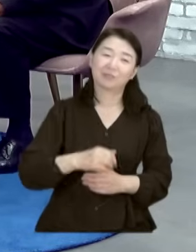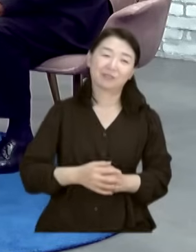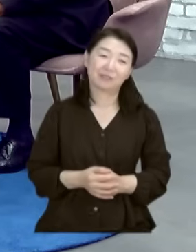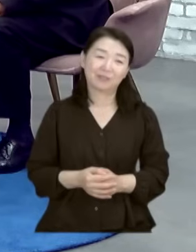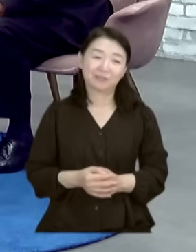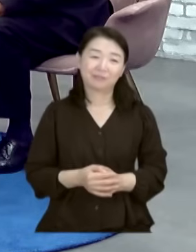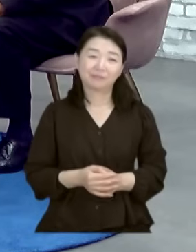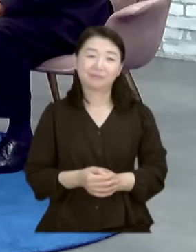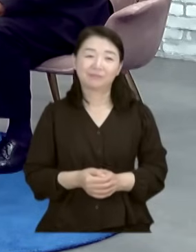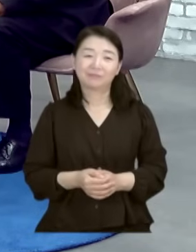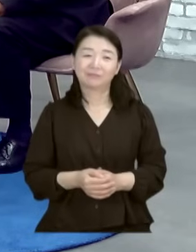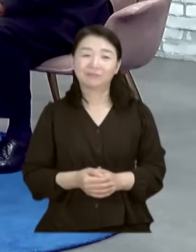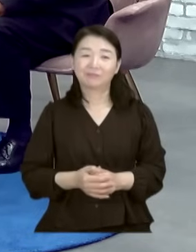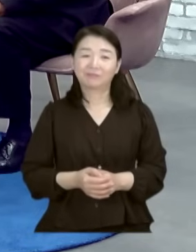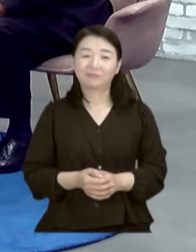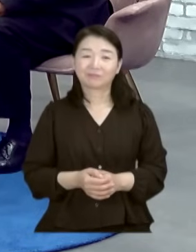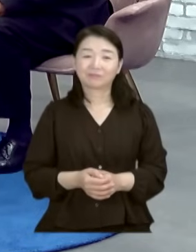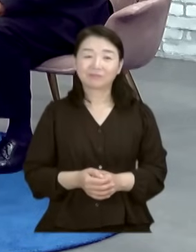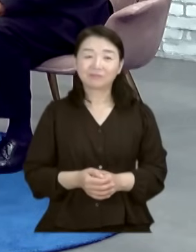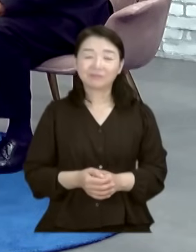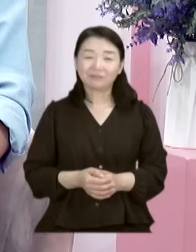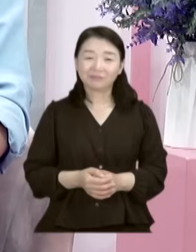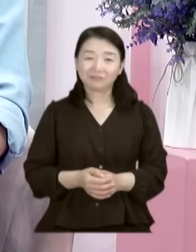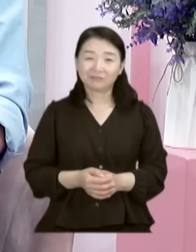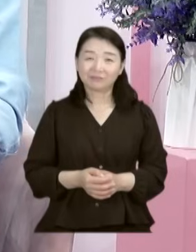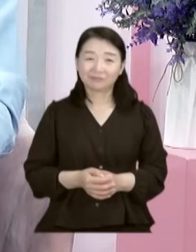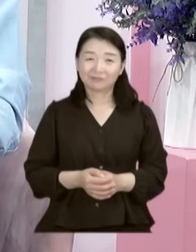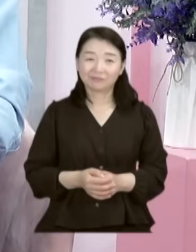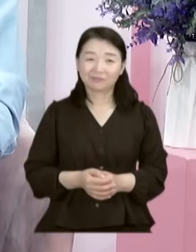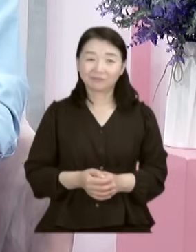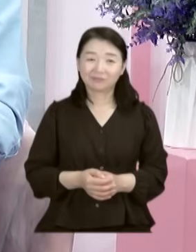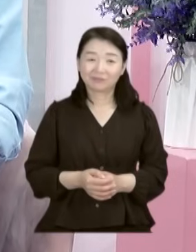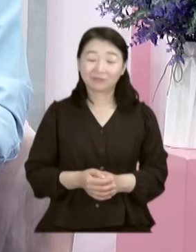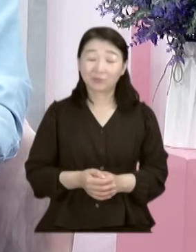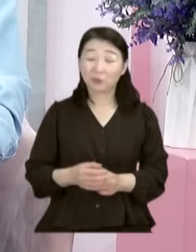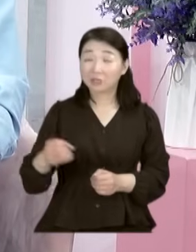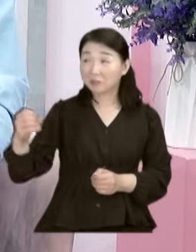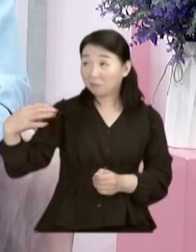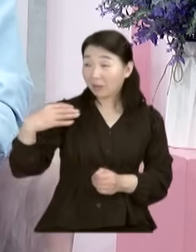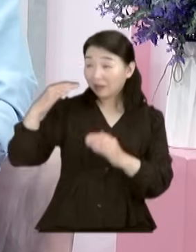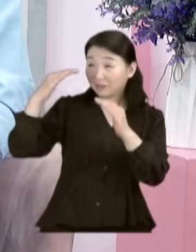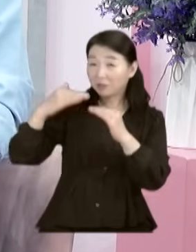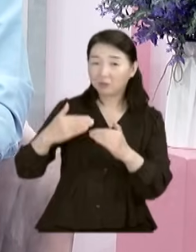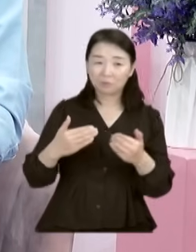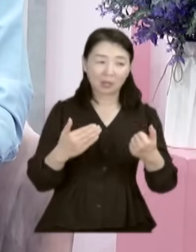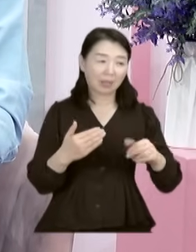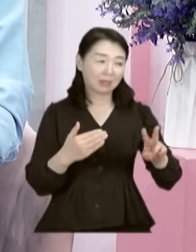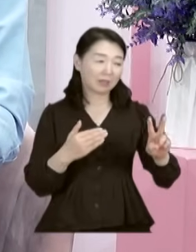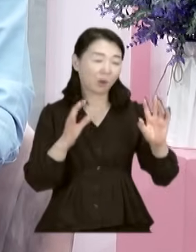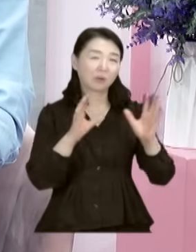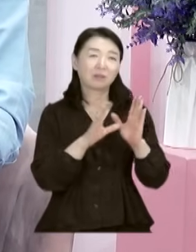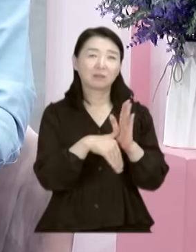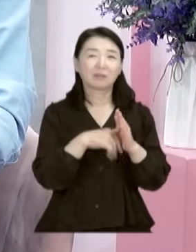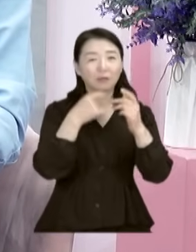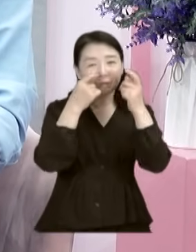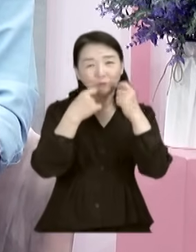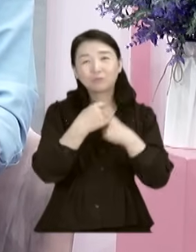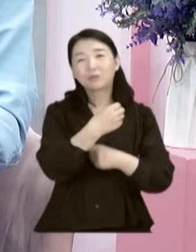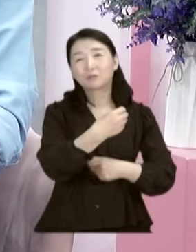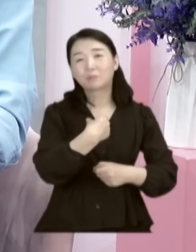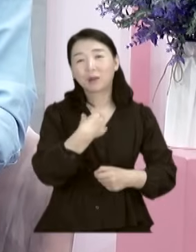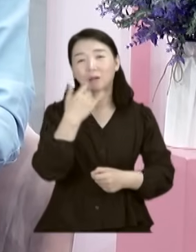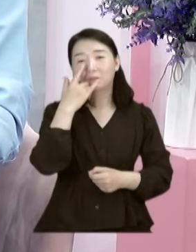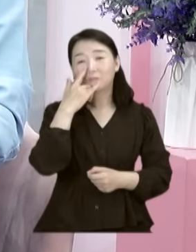그 말씀하신 부분을 아기 어릴 때 저한테 막 울더라고요 한번은 막 울면서